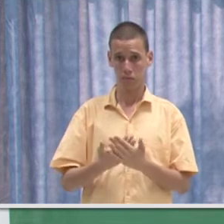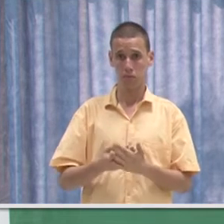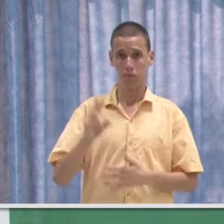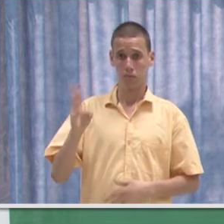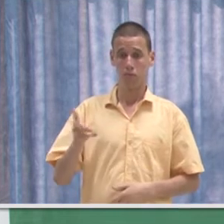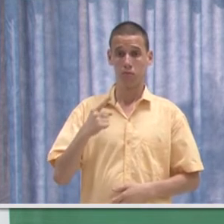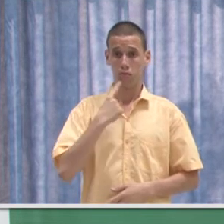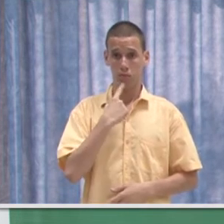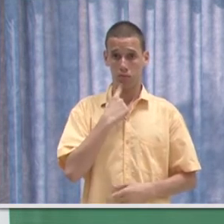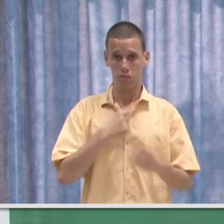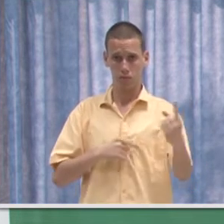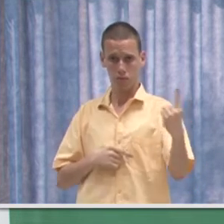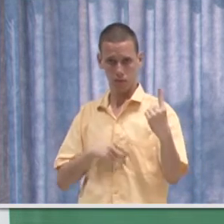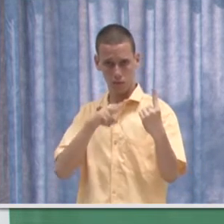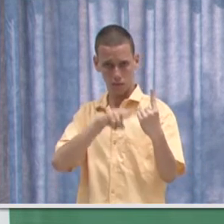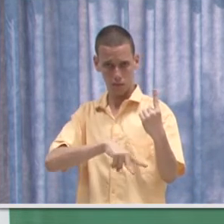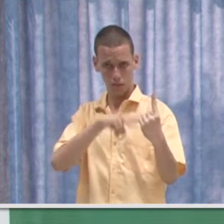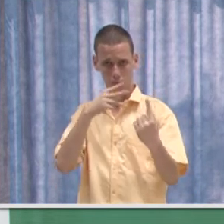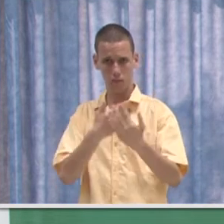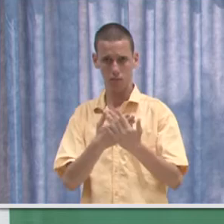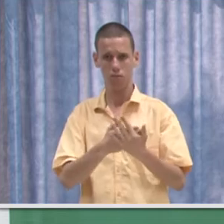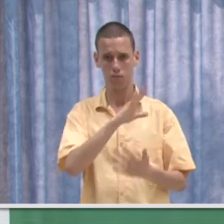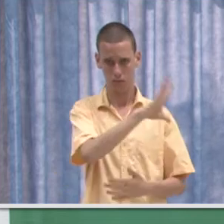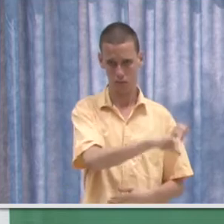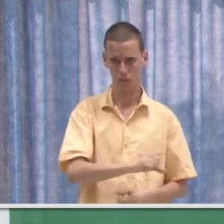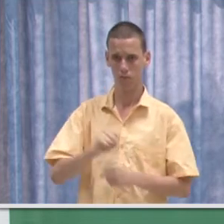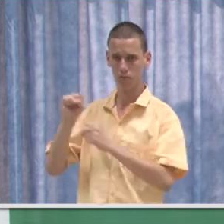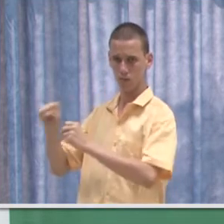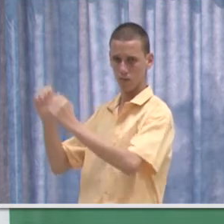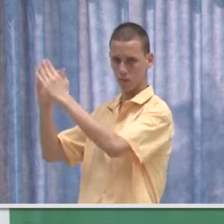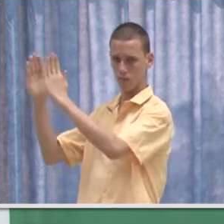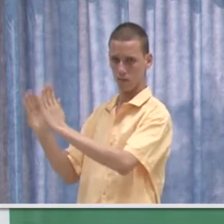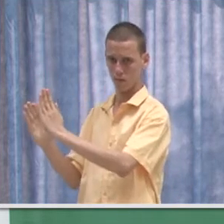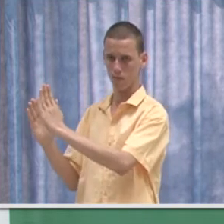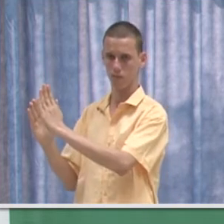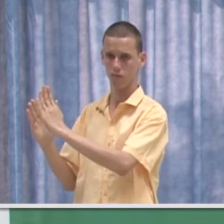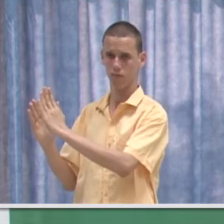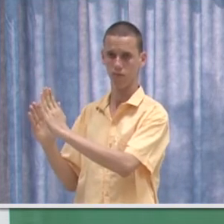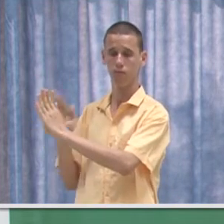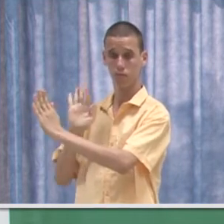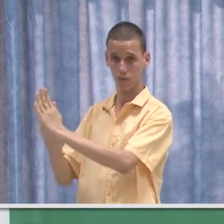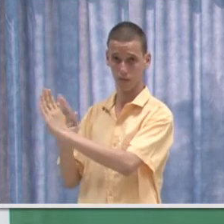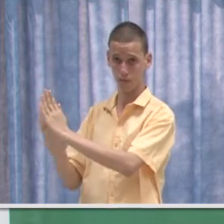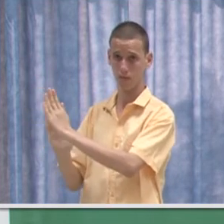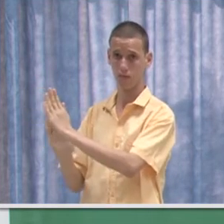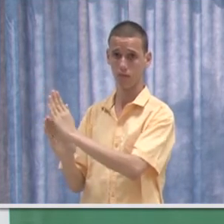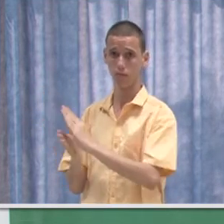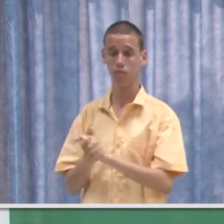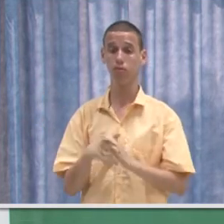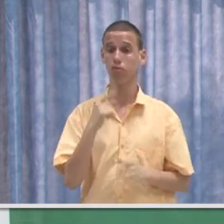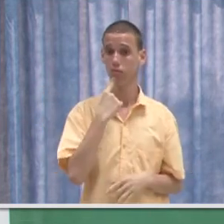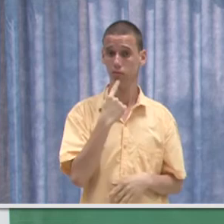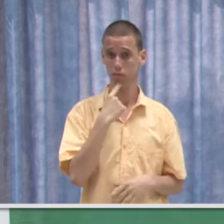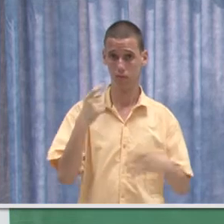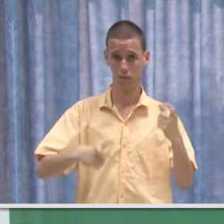home quarantine. Et si nous avons une facilité plein, et là nous prenons des gens qui ont moins de risques, par exemple si nous sortons d'un pays qui n'a pas de